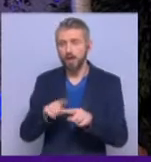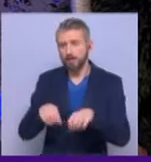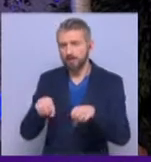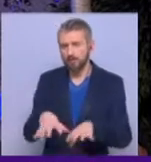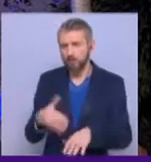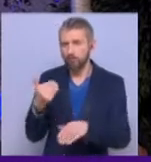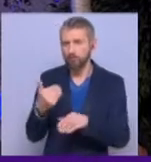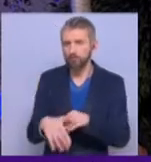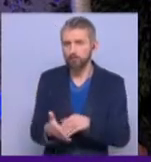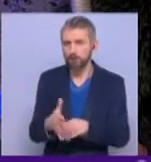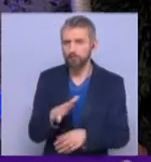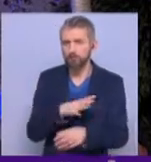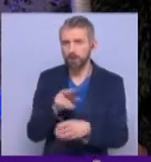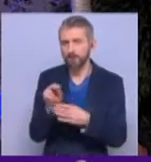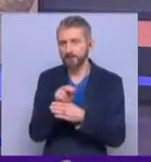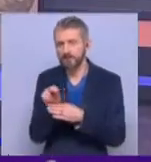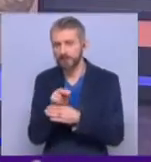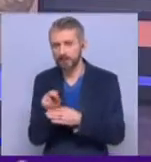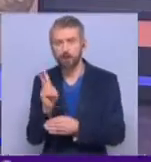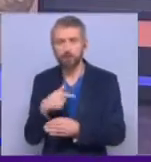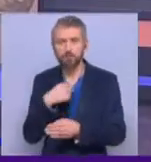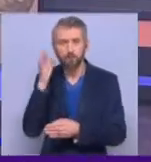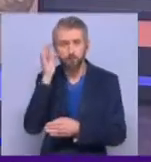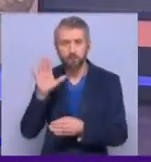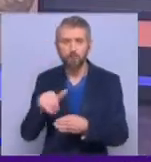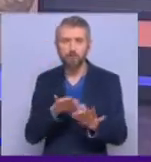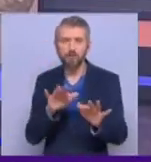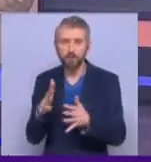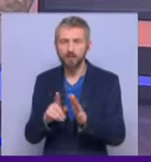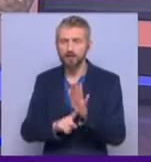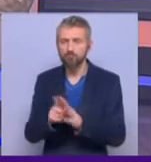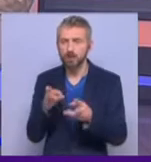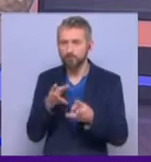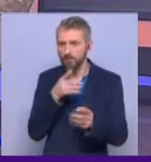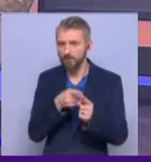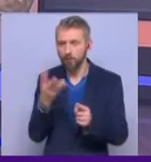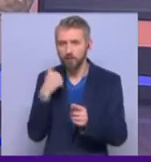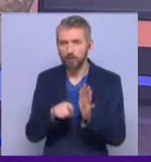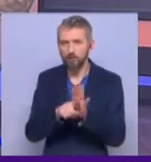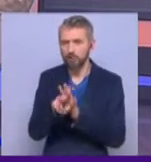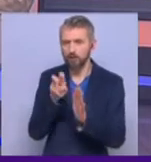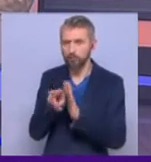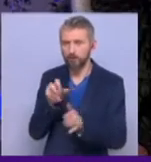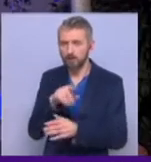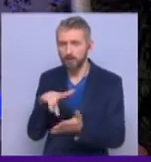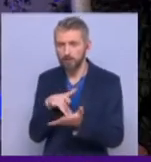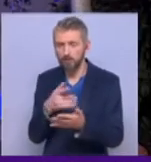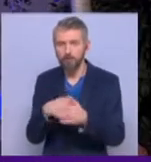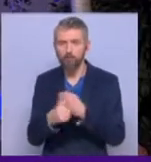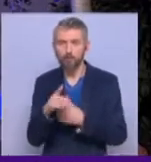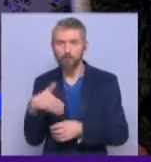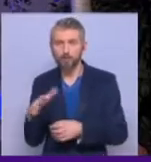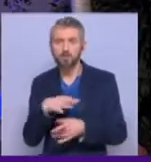уже было откорректировано, как мы помним, после событий вот начала отопительного сезона, когда начали отключать города, потому что, с одной стороны,